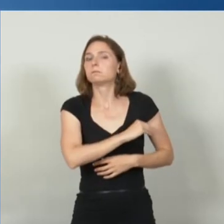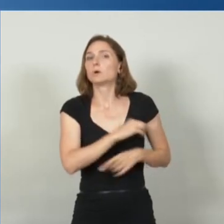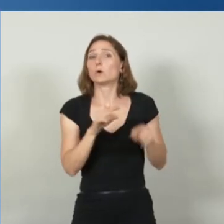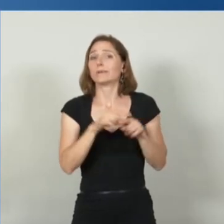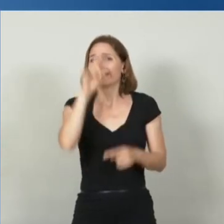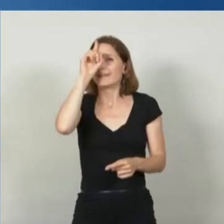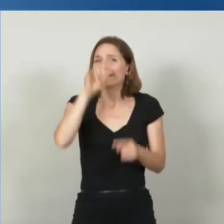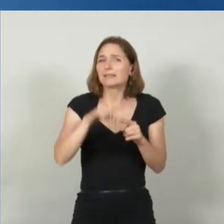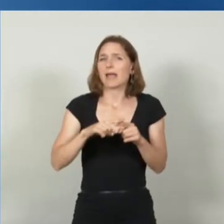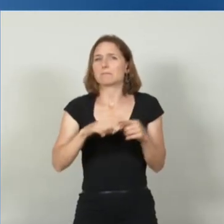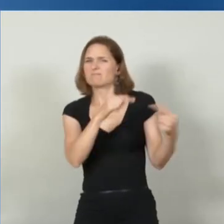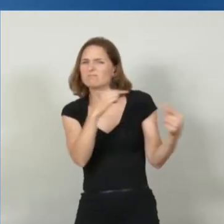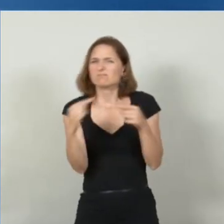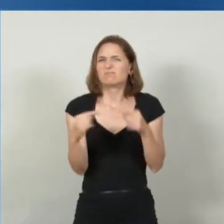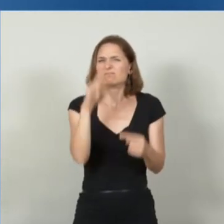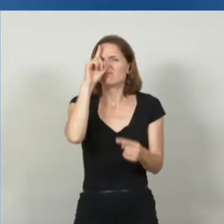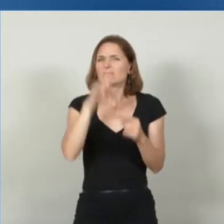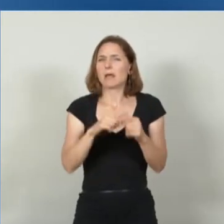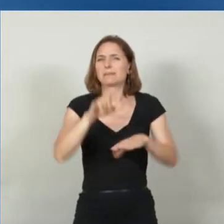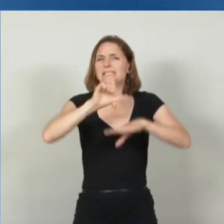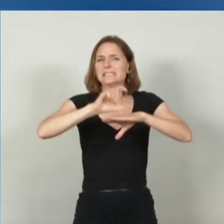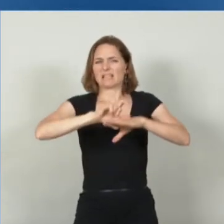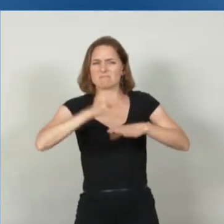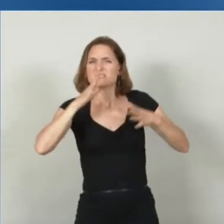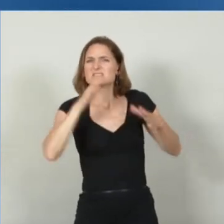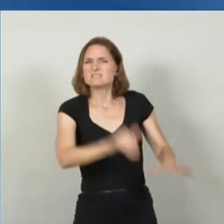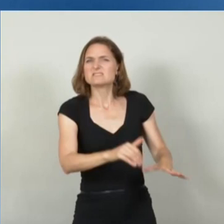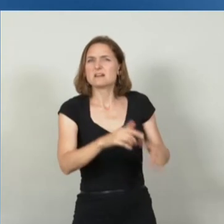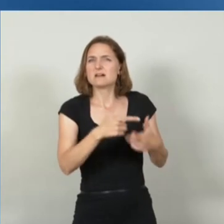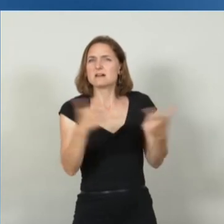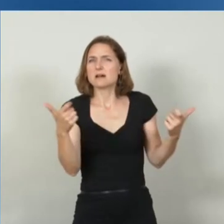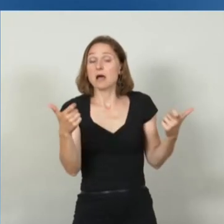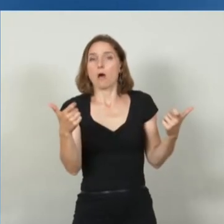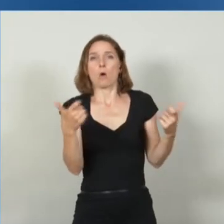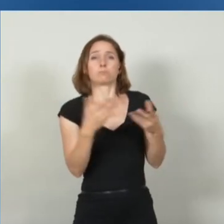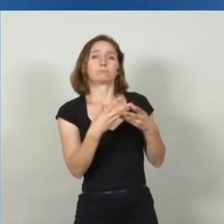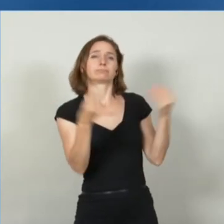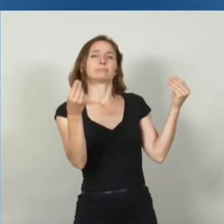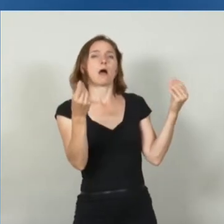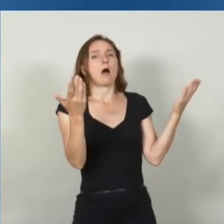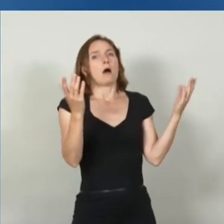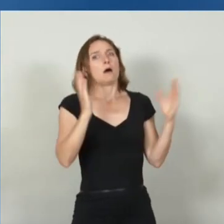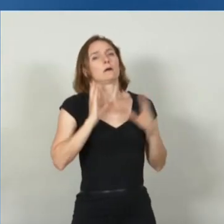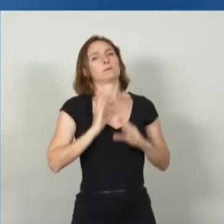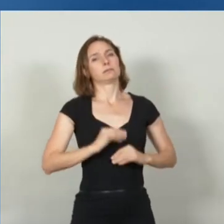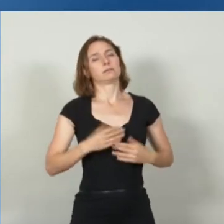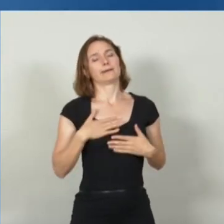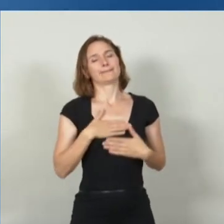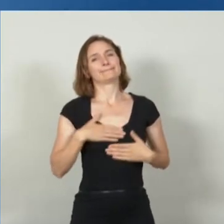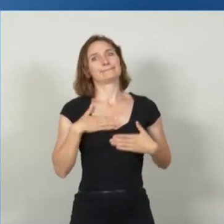l'islamophobie a l'IEP waouh non mais je veux dire voilà donc on est content d'apprendre que liber le monde et le Figaro